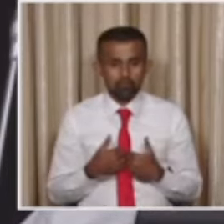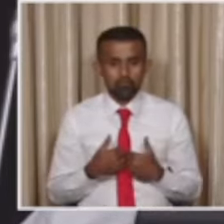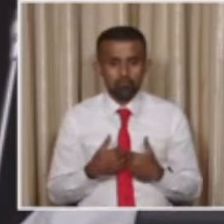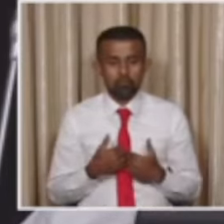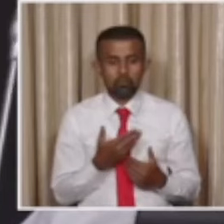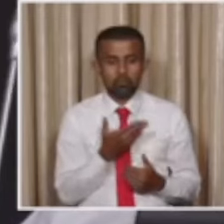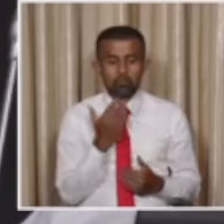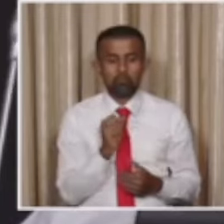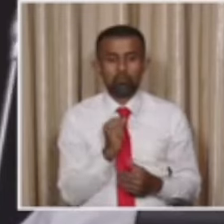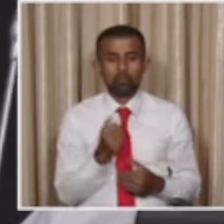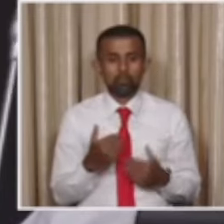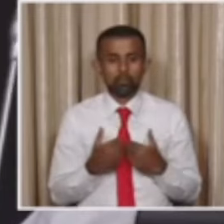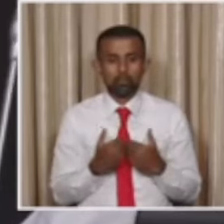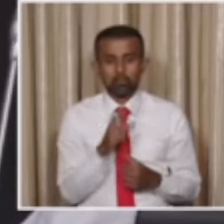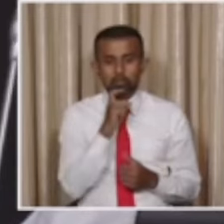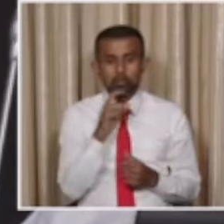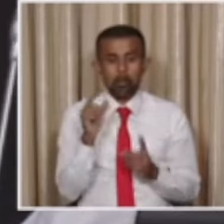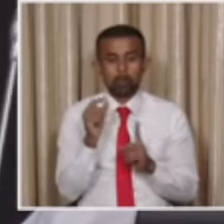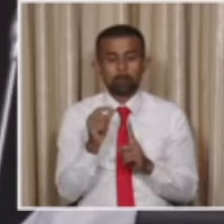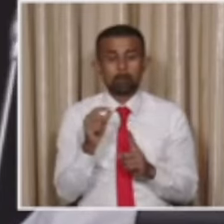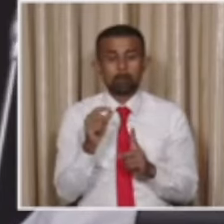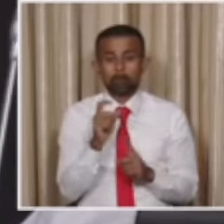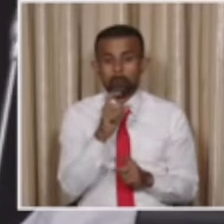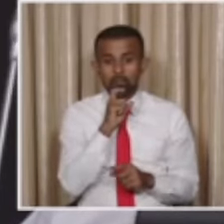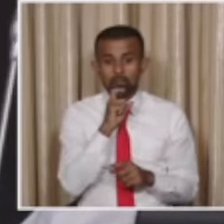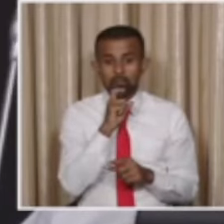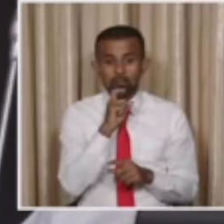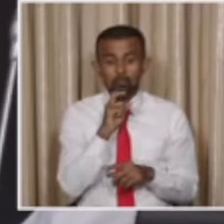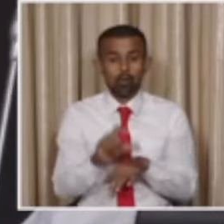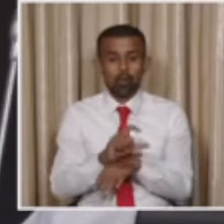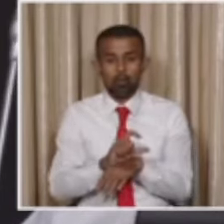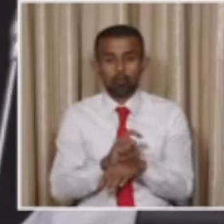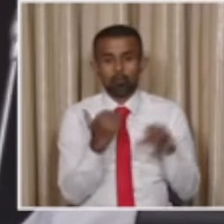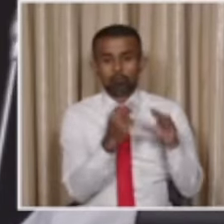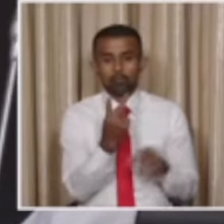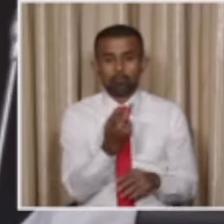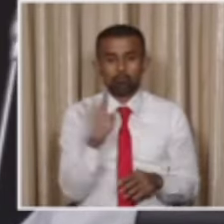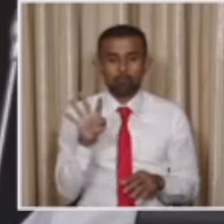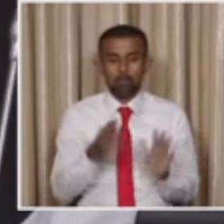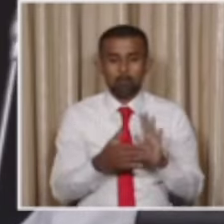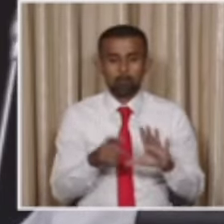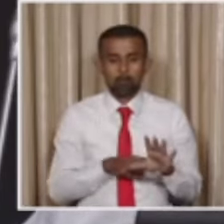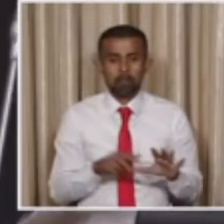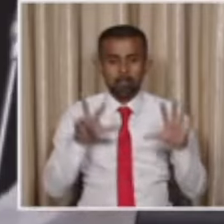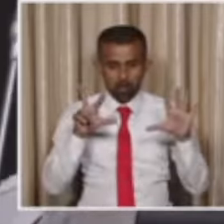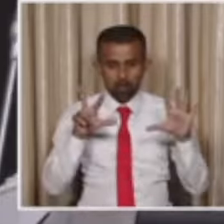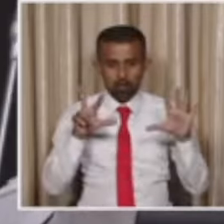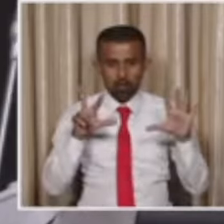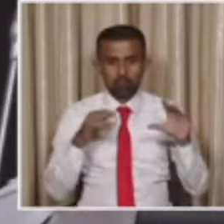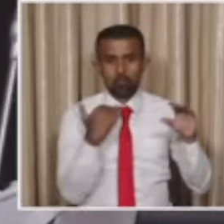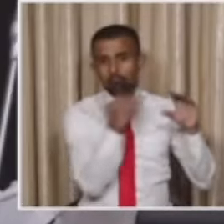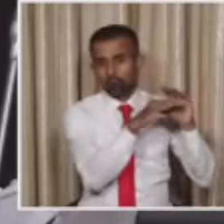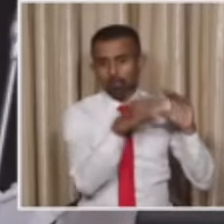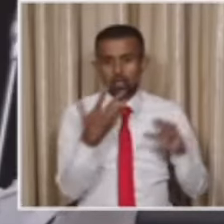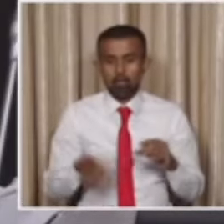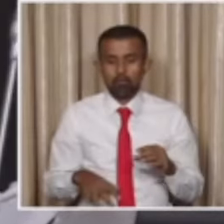කරන්න පුළුවන් දේ තමයි අපි අධිකරණ සේවා කොමිසමට යවනවා. දැන් මේ 2024 මේ මාසේ 8 වෙනිදා මම මේ ලිපිය යවලා තියෙනවා. මේ